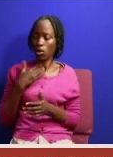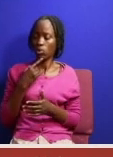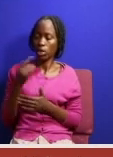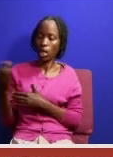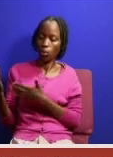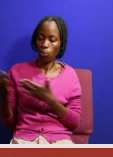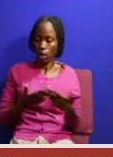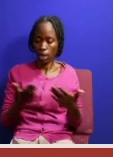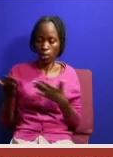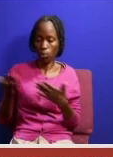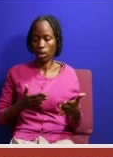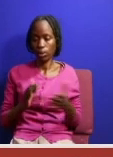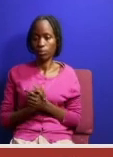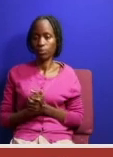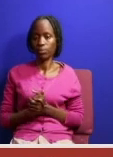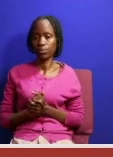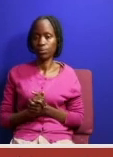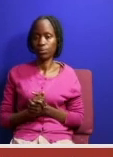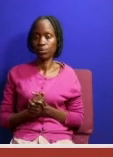sana sana.